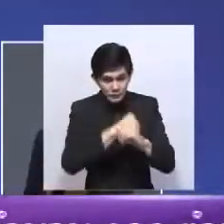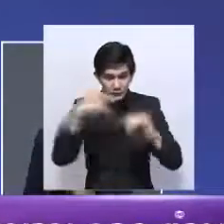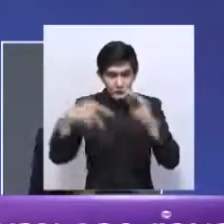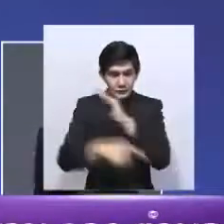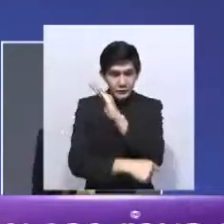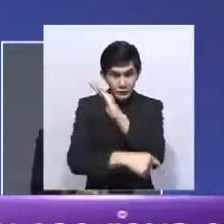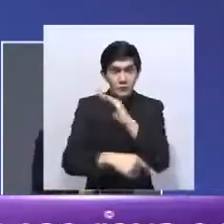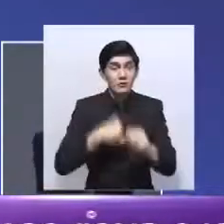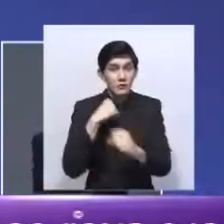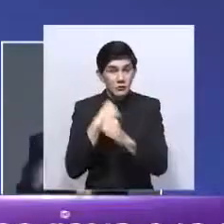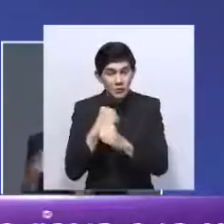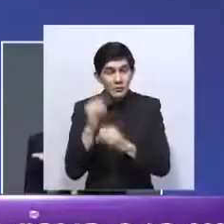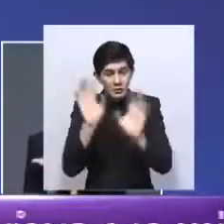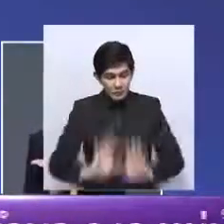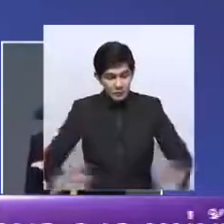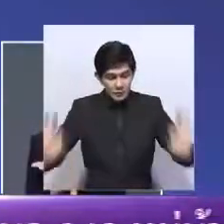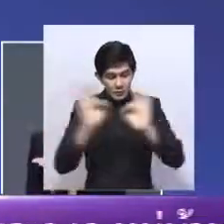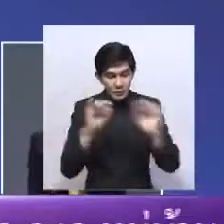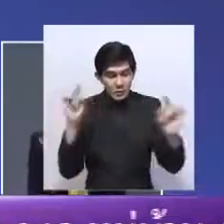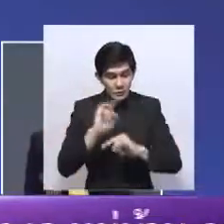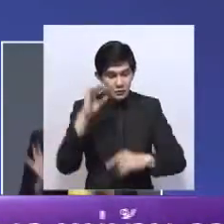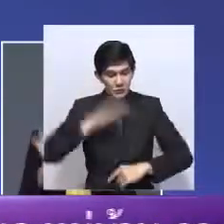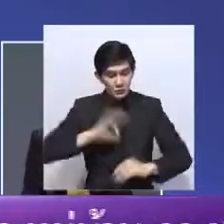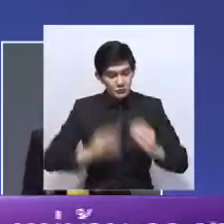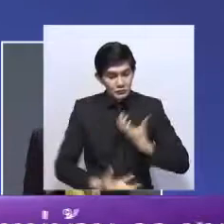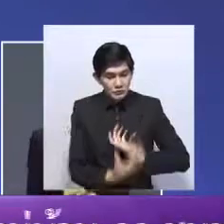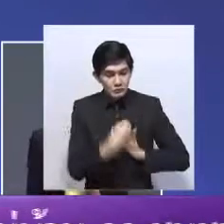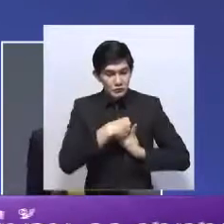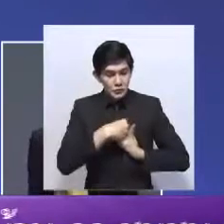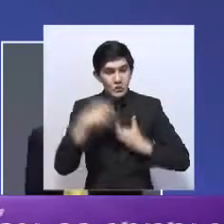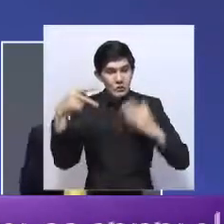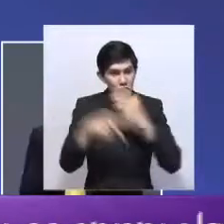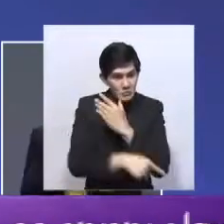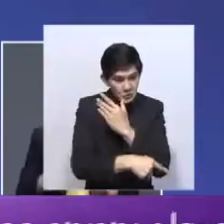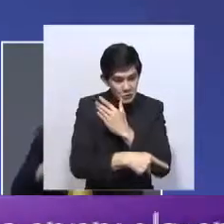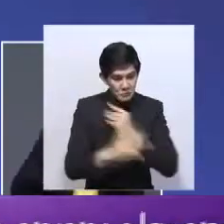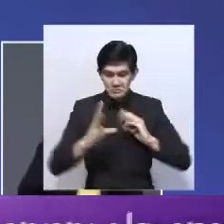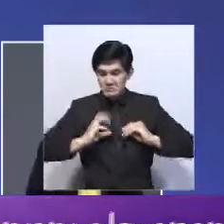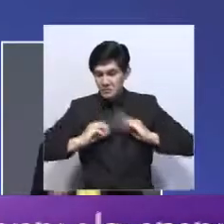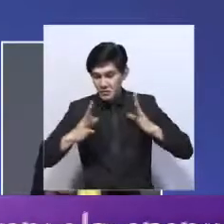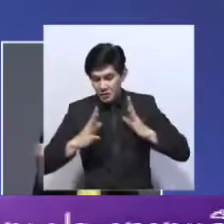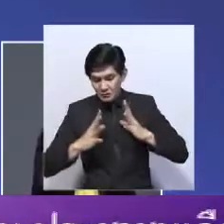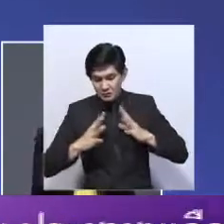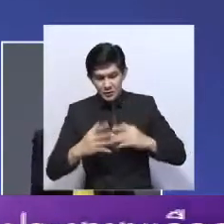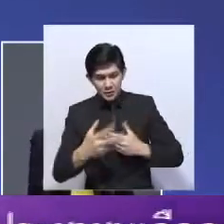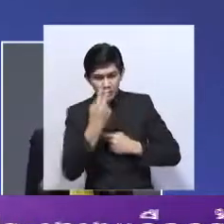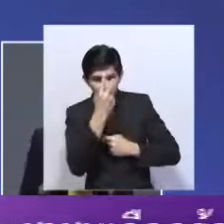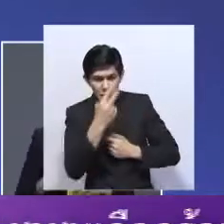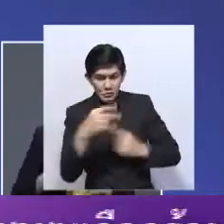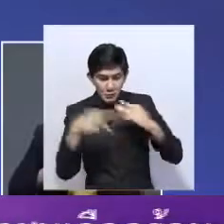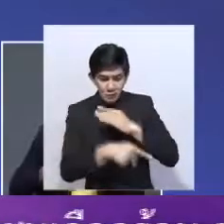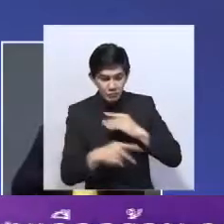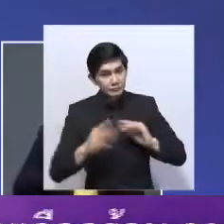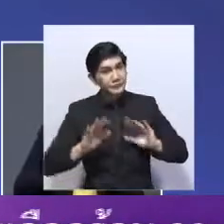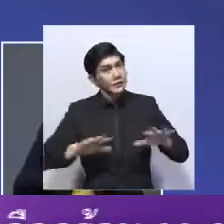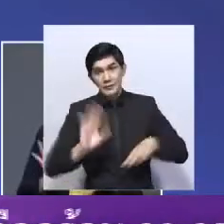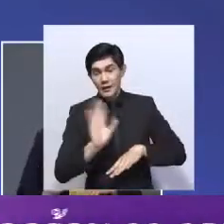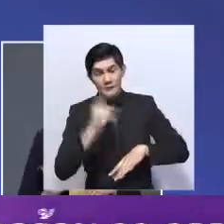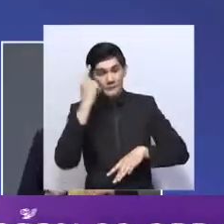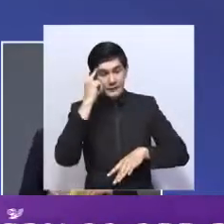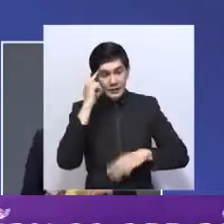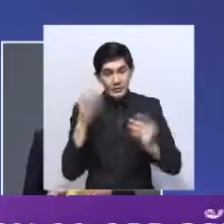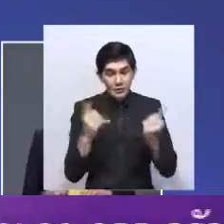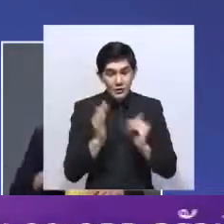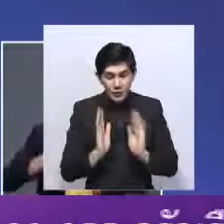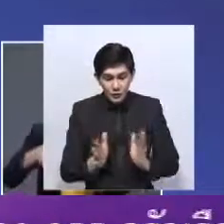ทุจริตที่ให้ความสำคัญกับการปลูกจิตสำนึกไม่ยอมรับไม่นิ่งเฉยต่อการช่อราษฎร์บังหลวงจนประชาชนมี